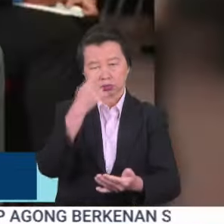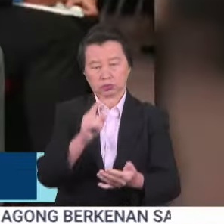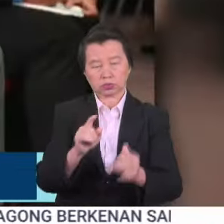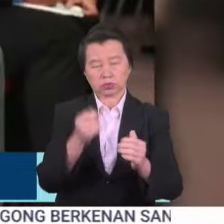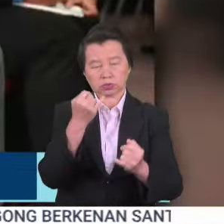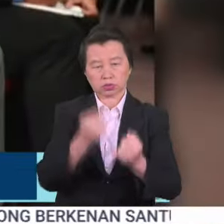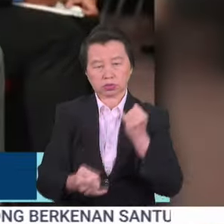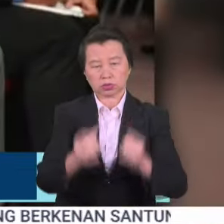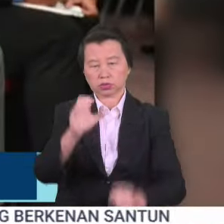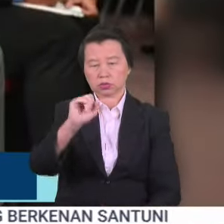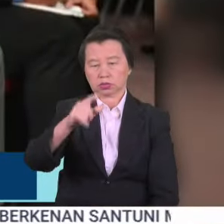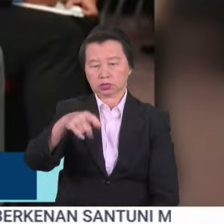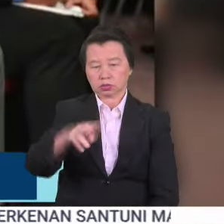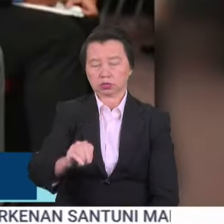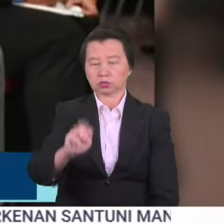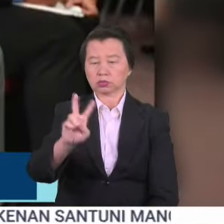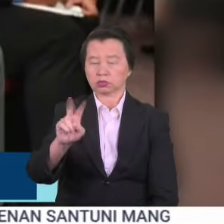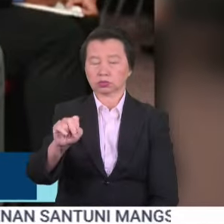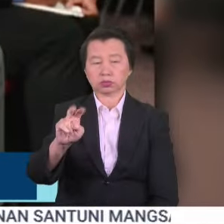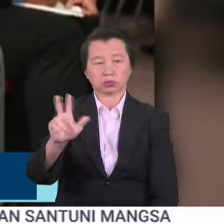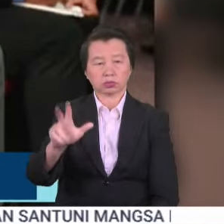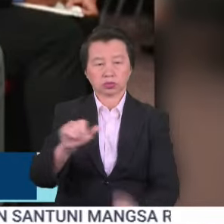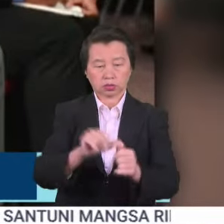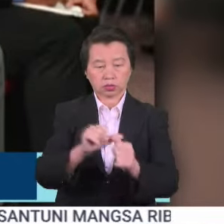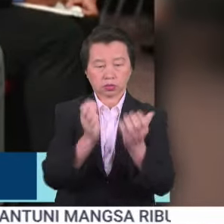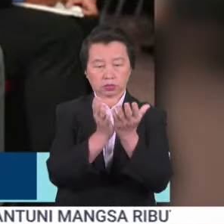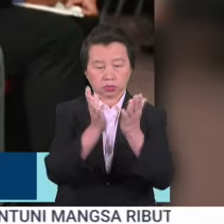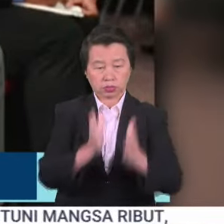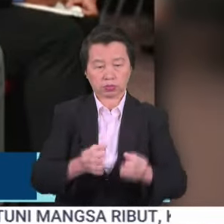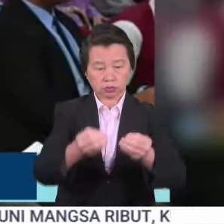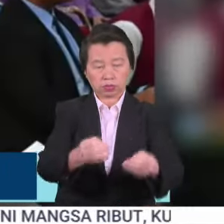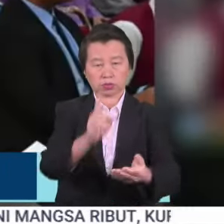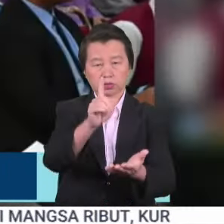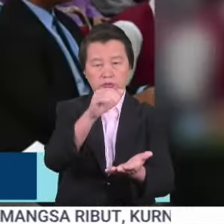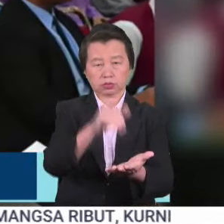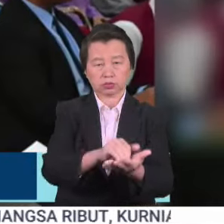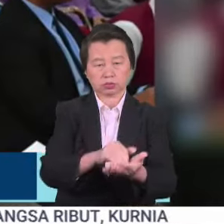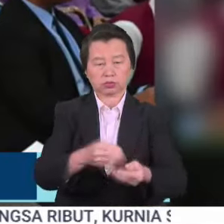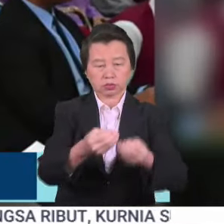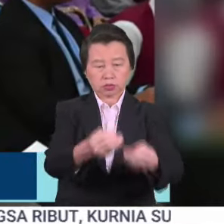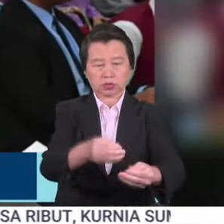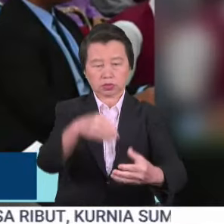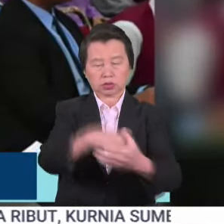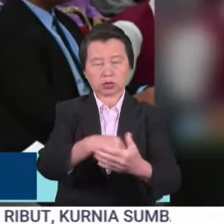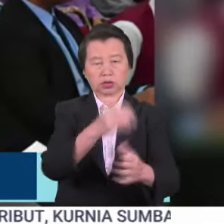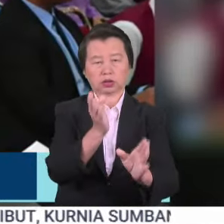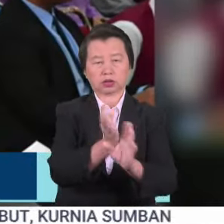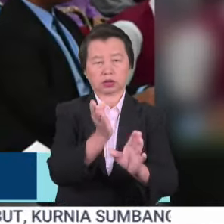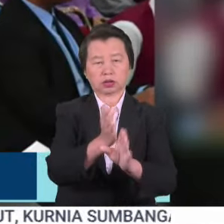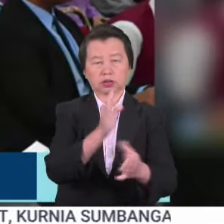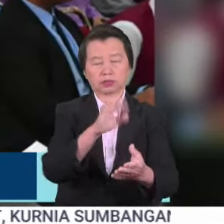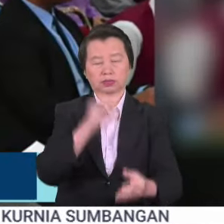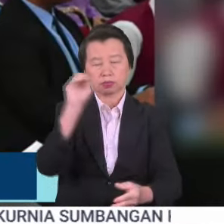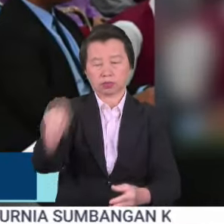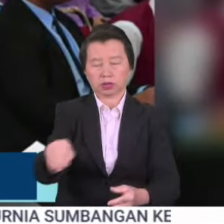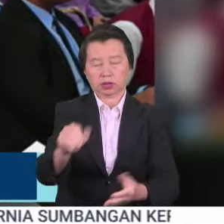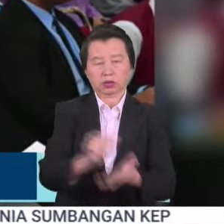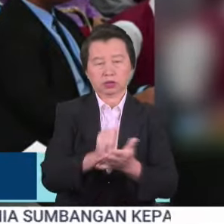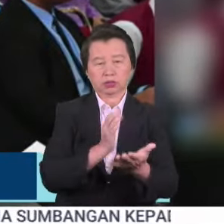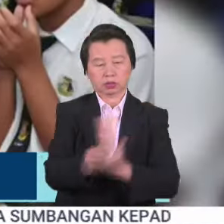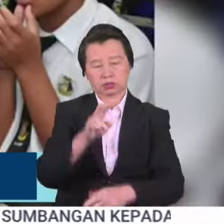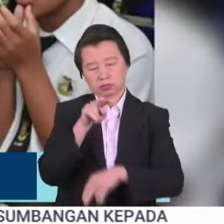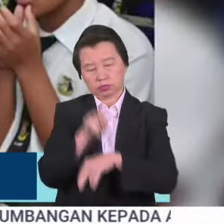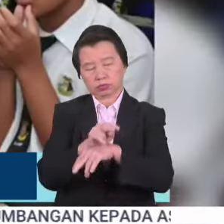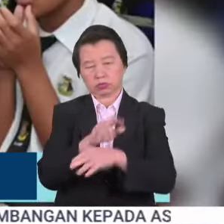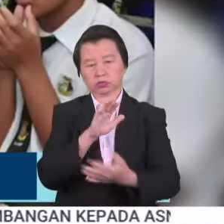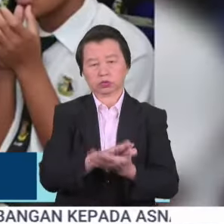akhir SPM 2023. Setiap pelajar menerima RM1,000 yang disalurkan kepada akaun pelajar melalui